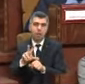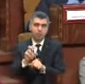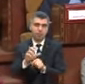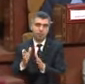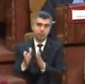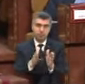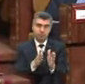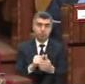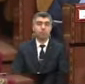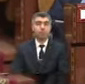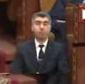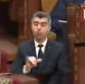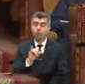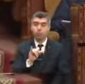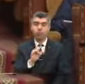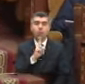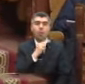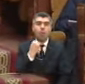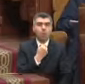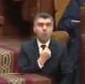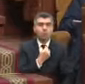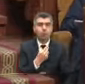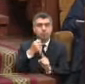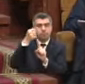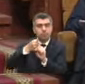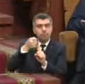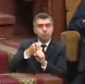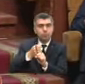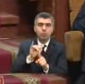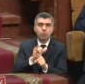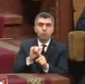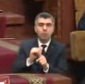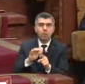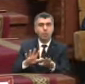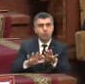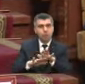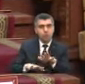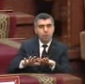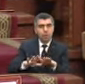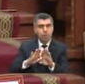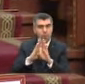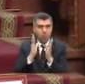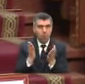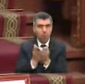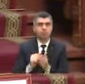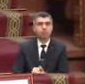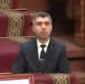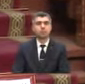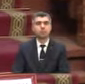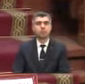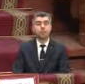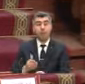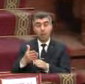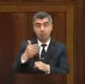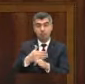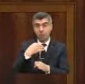الآن ما هي التزامات الحكومة وإنجازاتها في هذا المجال وفي المجال الاجتماعي عموما؟ وكما سبق وأن